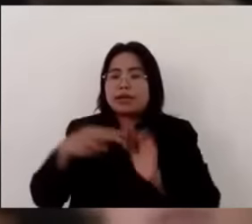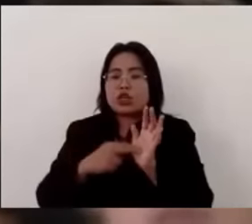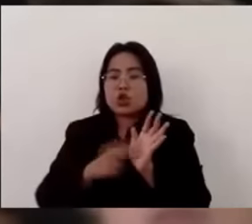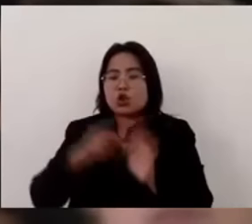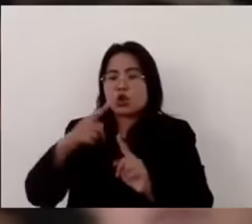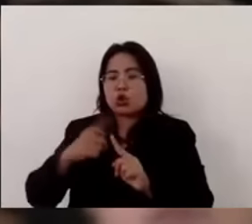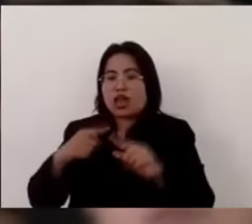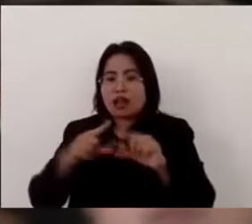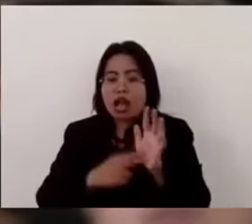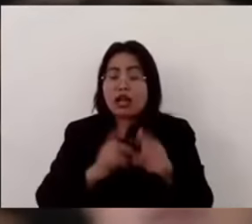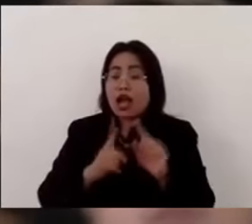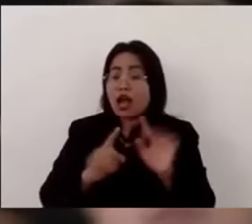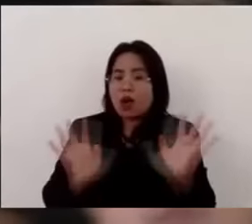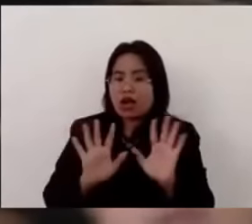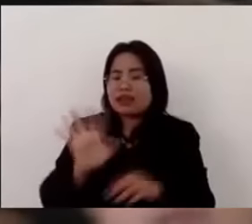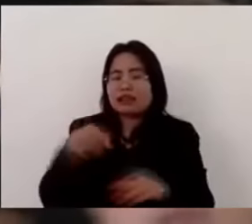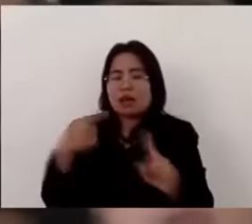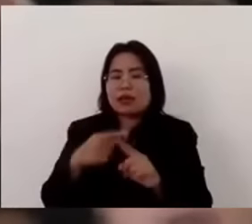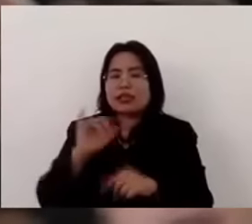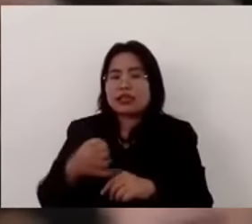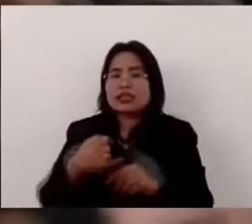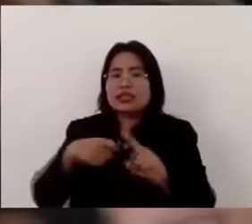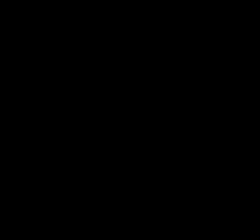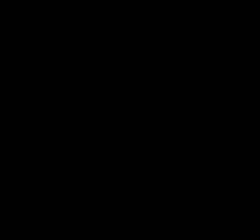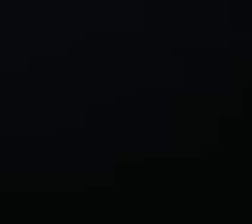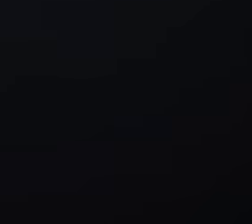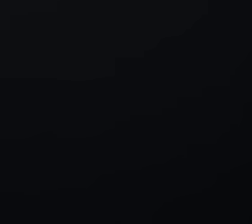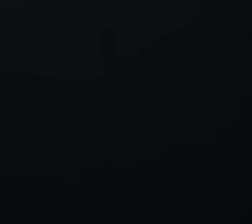maka jangan sampai jadi kriminalisasi gitu ya